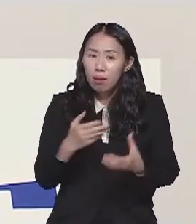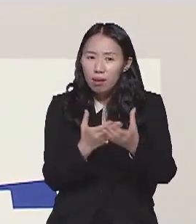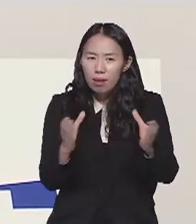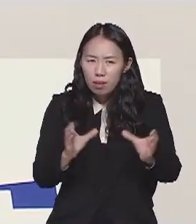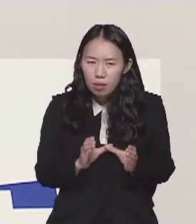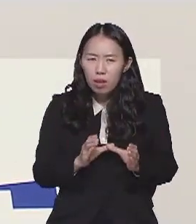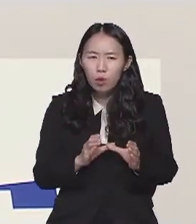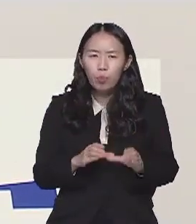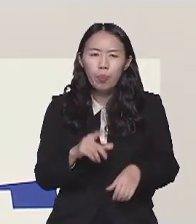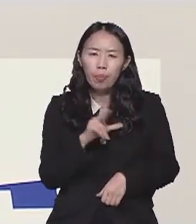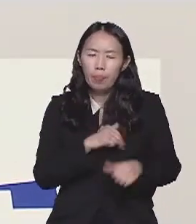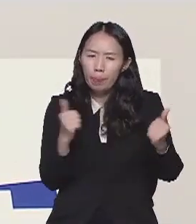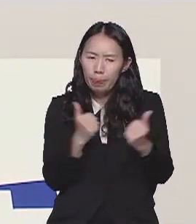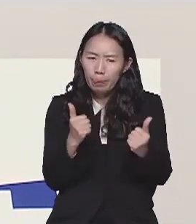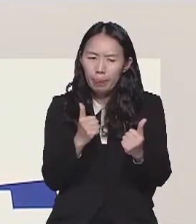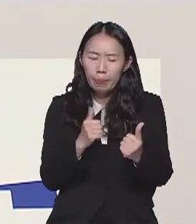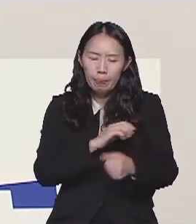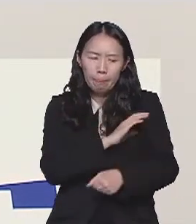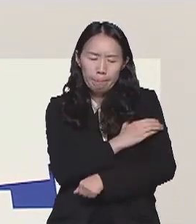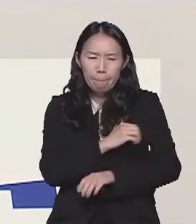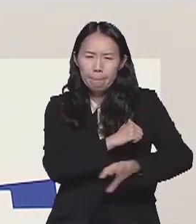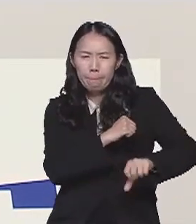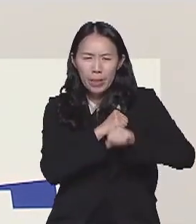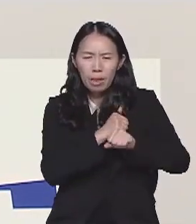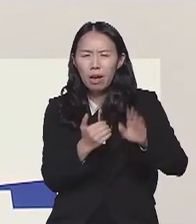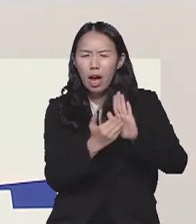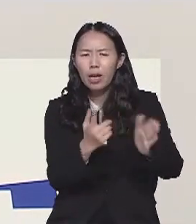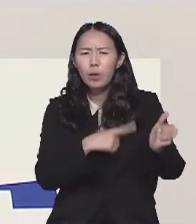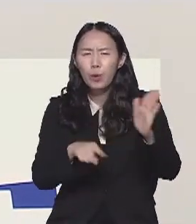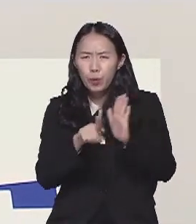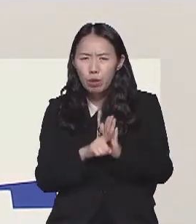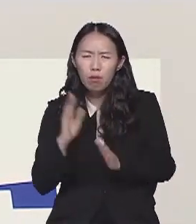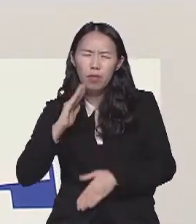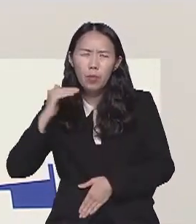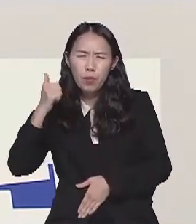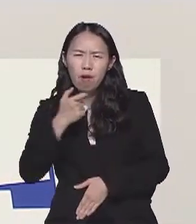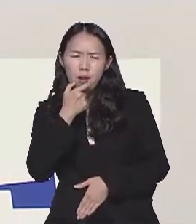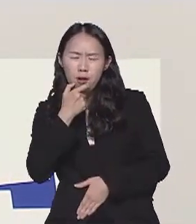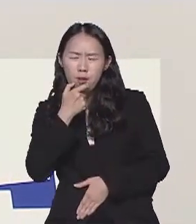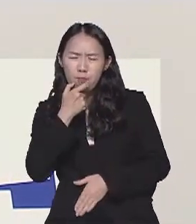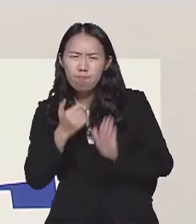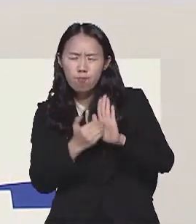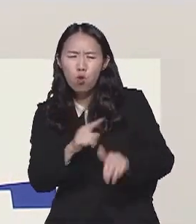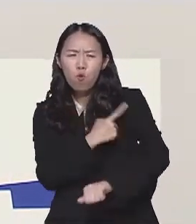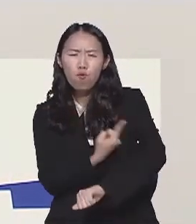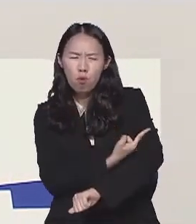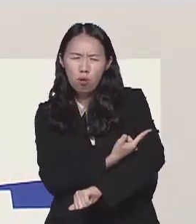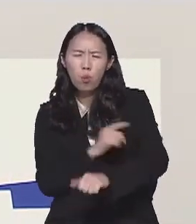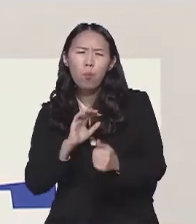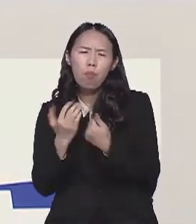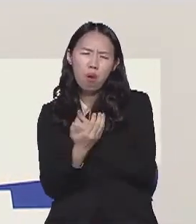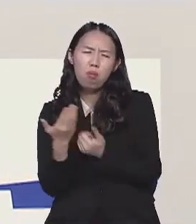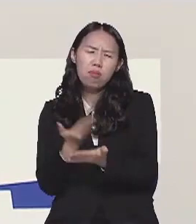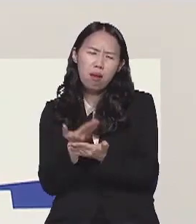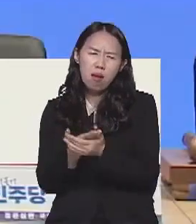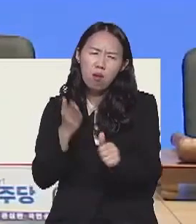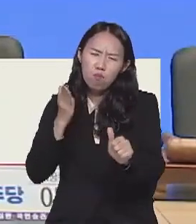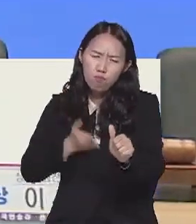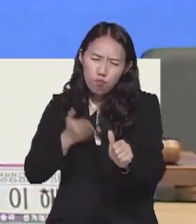대통령의 거부권만이라도 남겨주십시오. 야당의 폭주를 막을 수 있는 최소한의 의석을